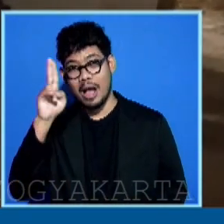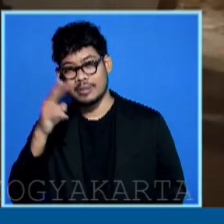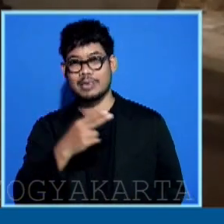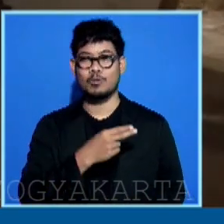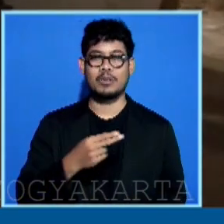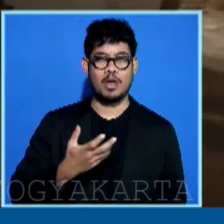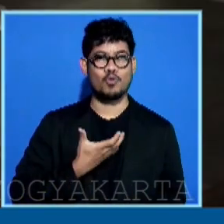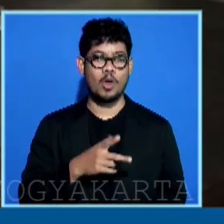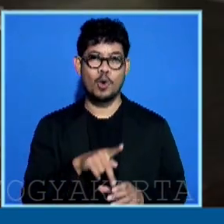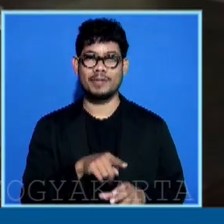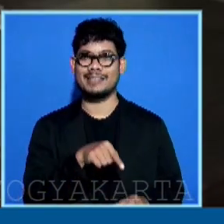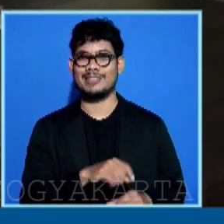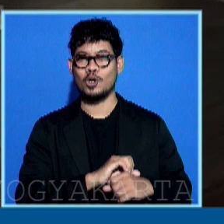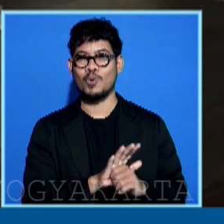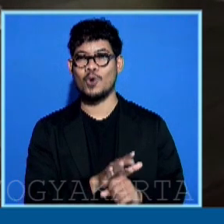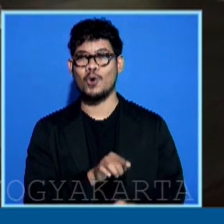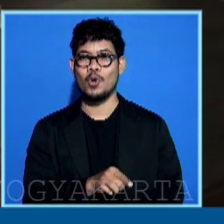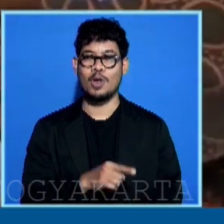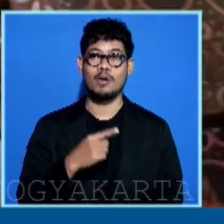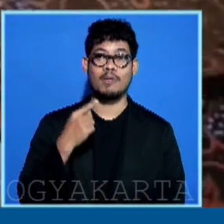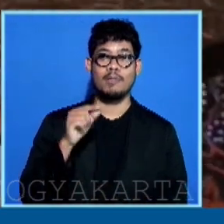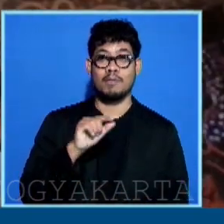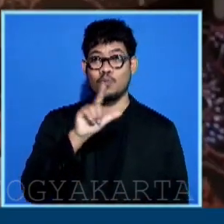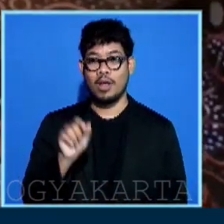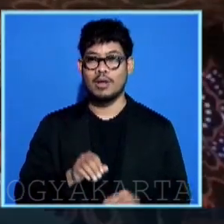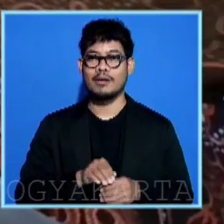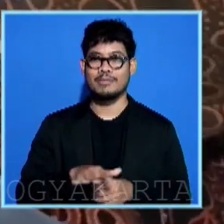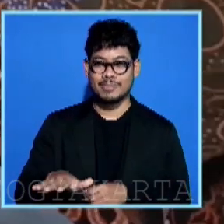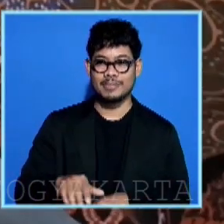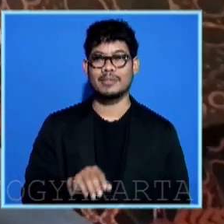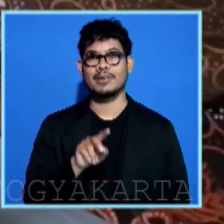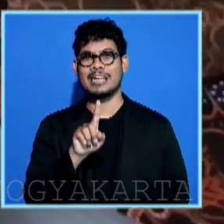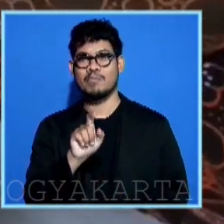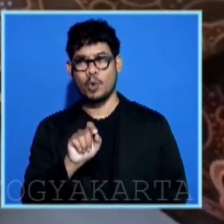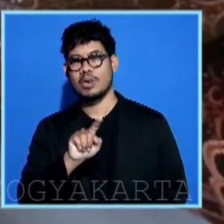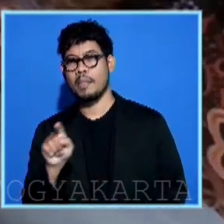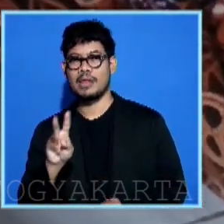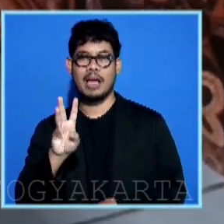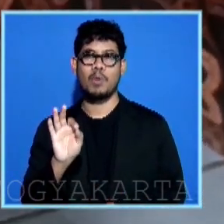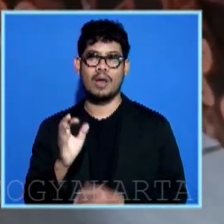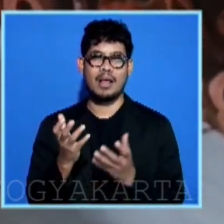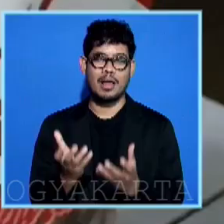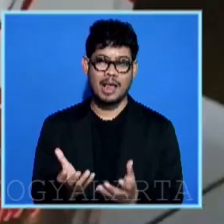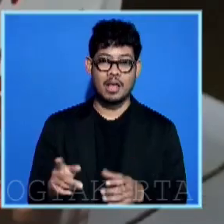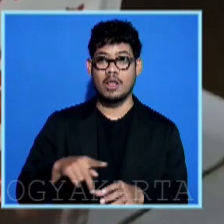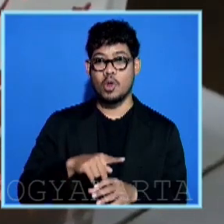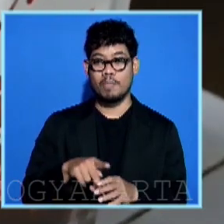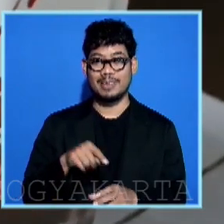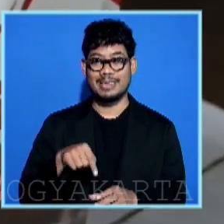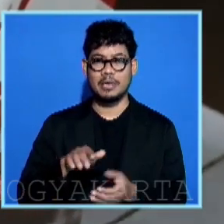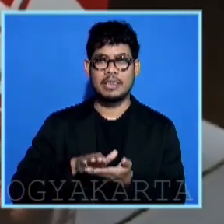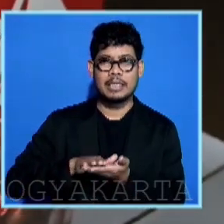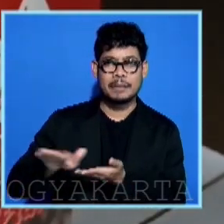SAG nyumugi kg pelangganipun kasebar in S laladan Wi saking Pul Jawi